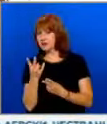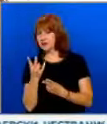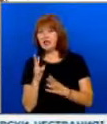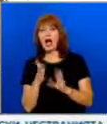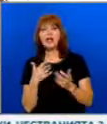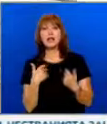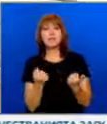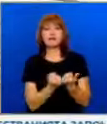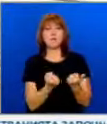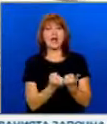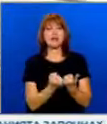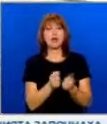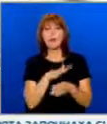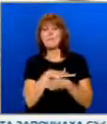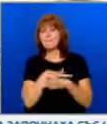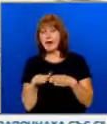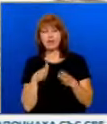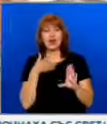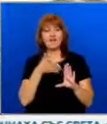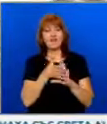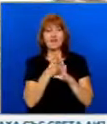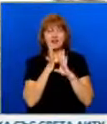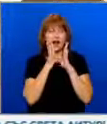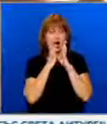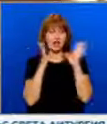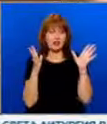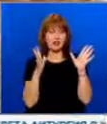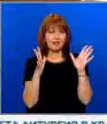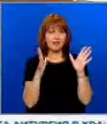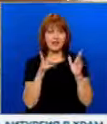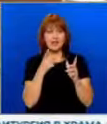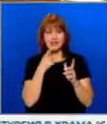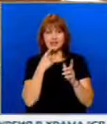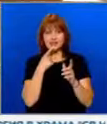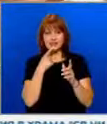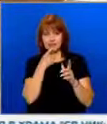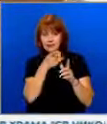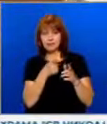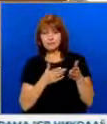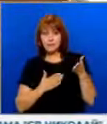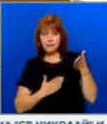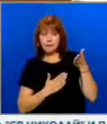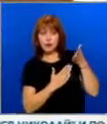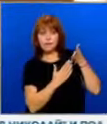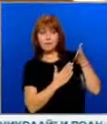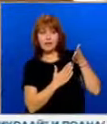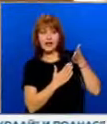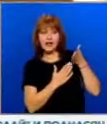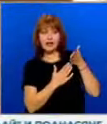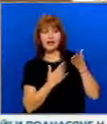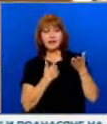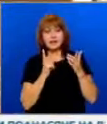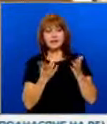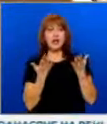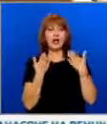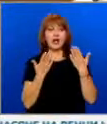къде са ни местата, пълно е и вътре ад. Не са живей. За да подпра, ето как са подпрени тук, за да подпра и за да мога